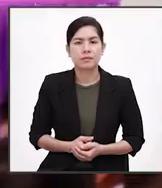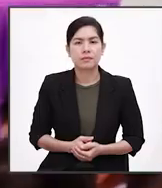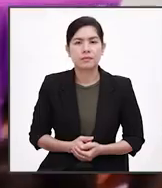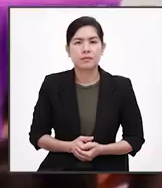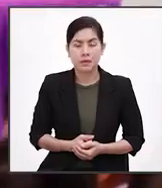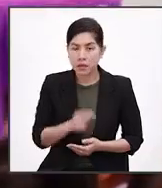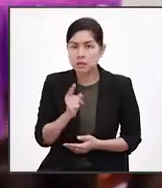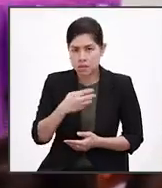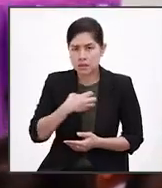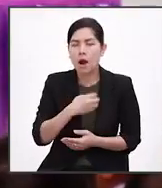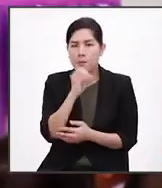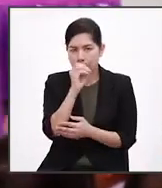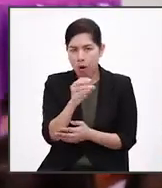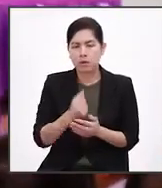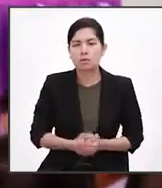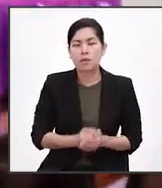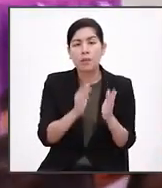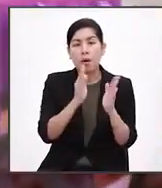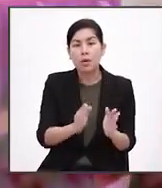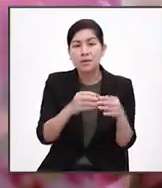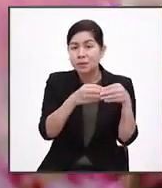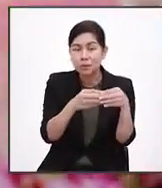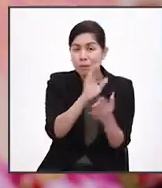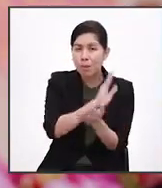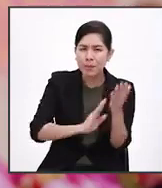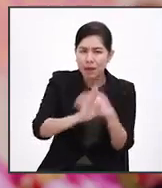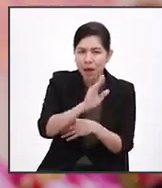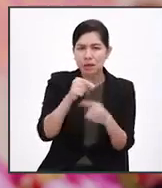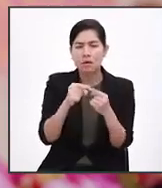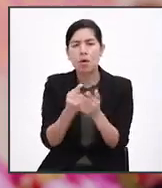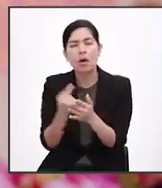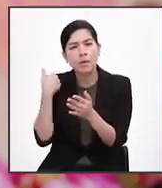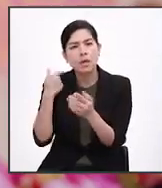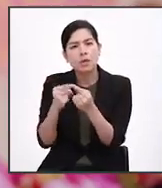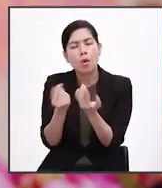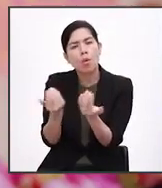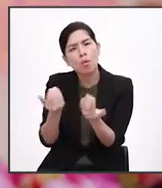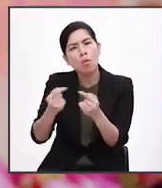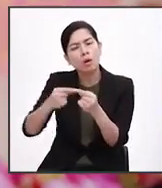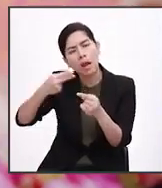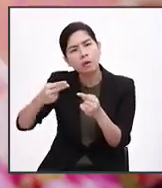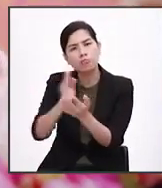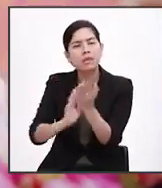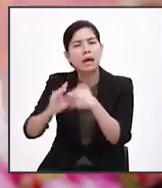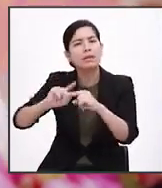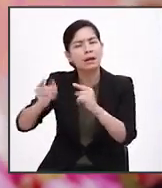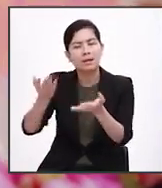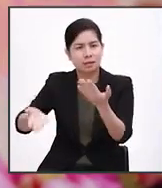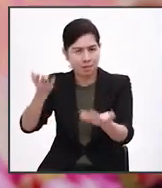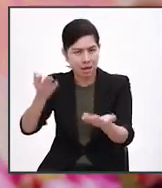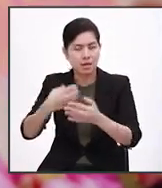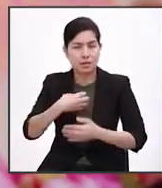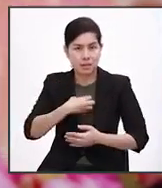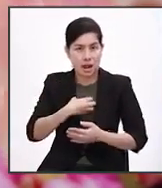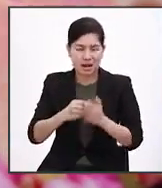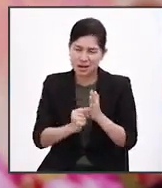จริงๆแล้วทันก็อยากบอกถึงคนที่อาจจะเป็นคนพิการเองหรือว่าคนที่มีครอบครัวที่เป็นคนพิการอะไรอย่างเงี้ยค่ะทันก็อยากจะแบบให้เขาแบบให้กำลัง